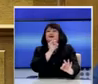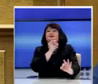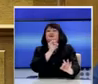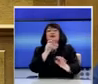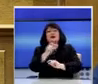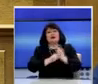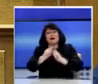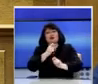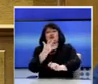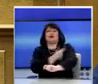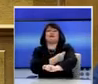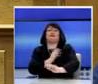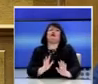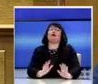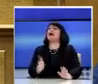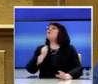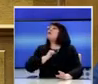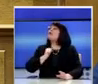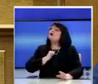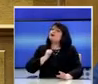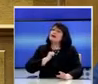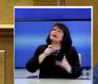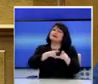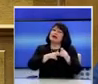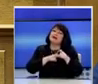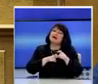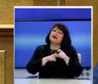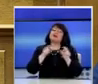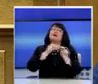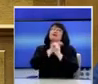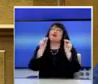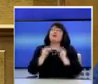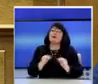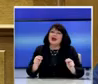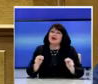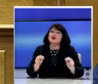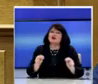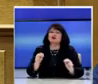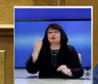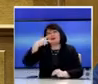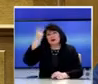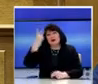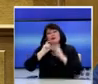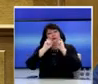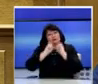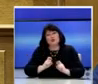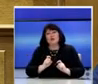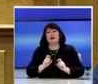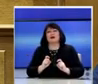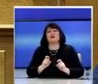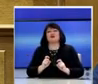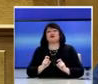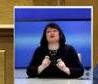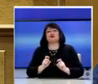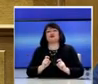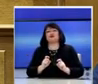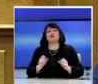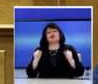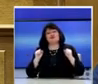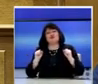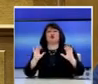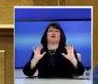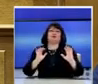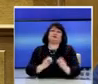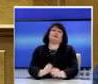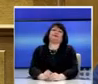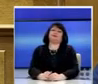εμβόλια από ιδιωτικές εταιρείες. Άρα έχει και το δικαίωμα και την υποχρέωση να κάνει πιο δυναμικές